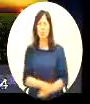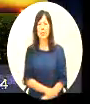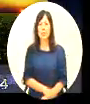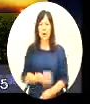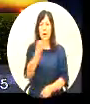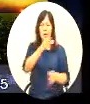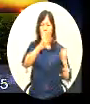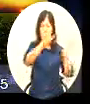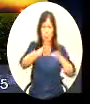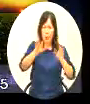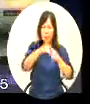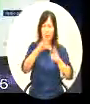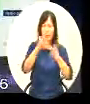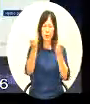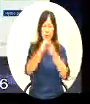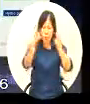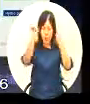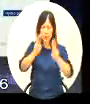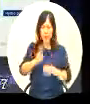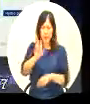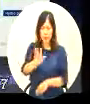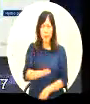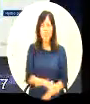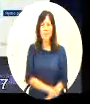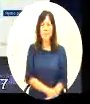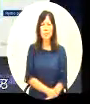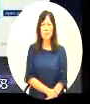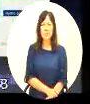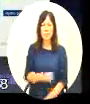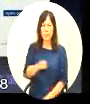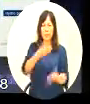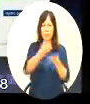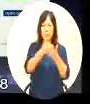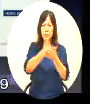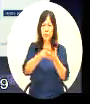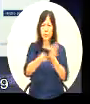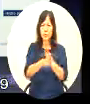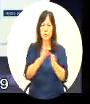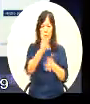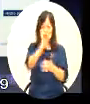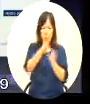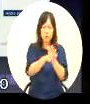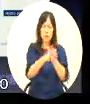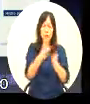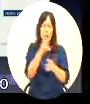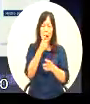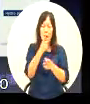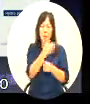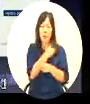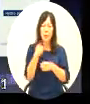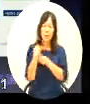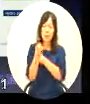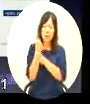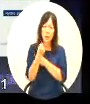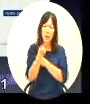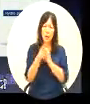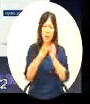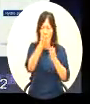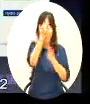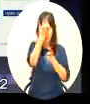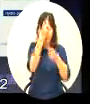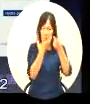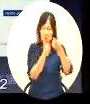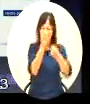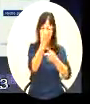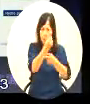风力的这个发电厂。然后接下来这张图是告诉大家说绿能占德国发电百